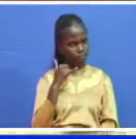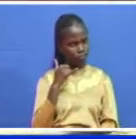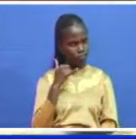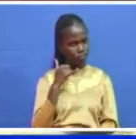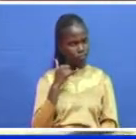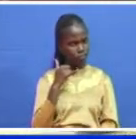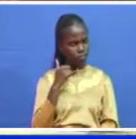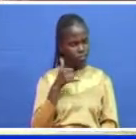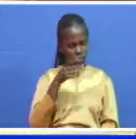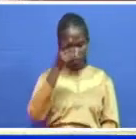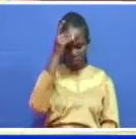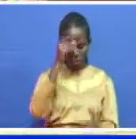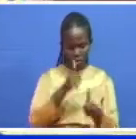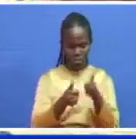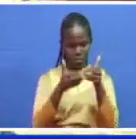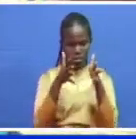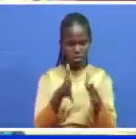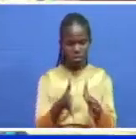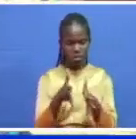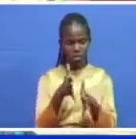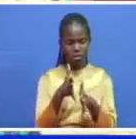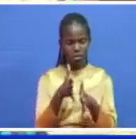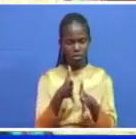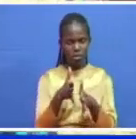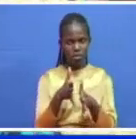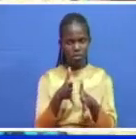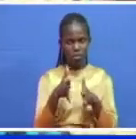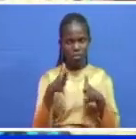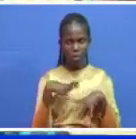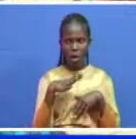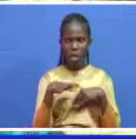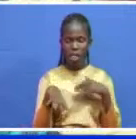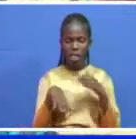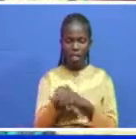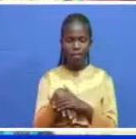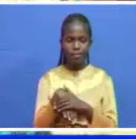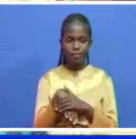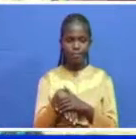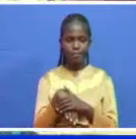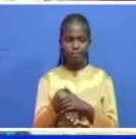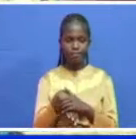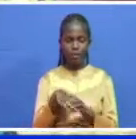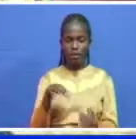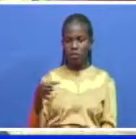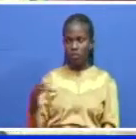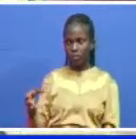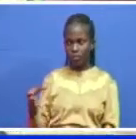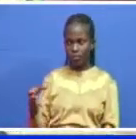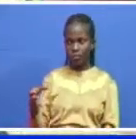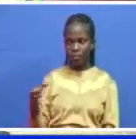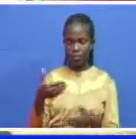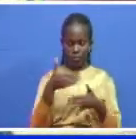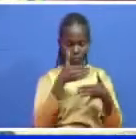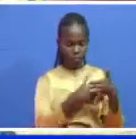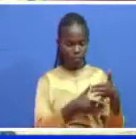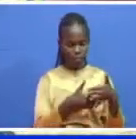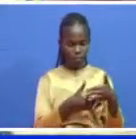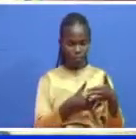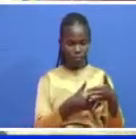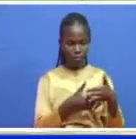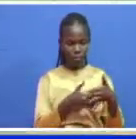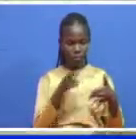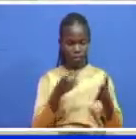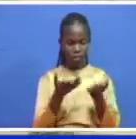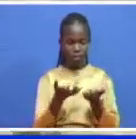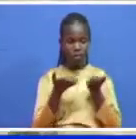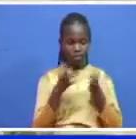na village administrator kana sub county administrator kana andumonde alama account meba kubi ni kana tuoselele